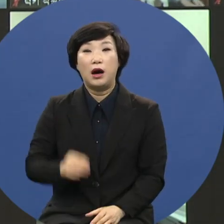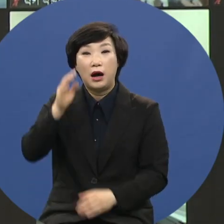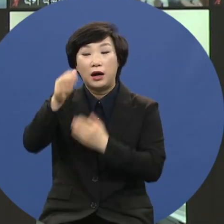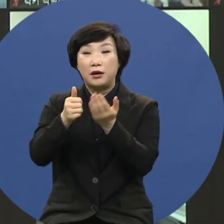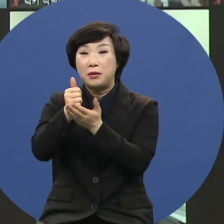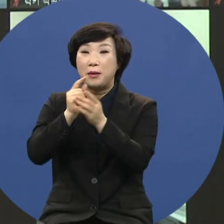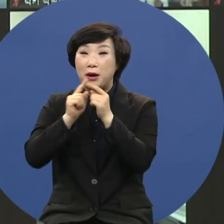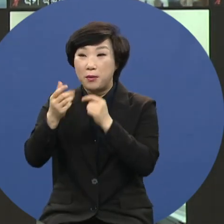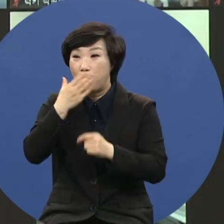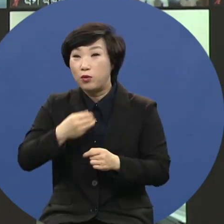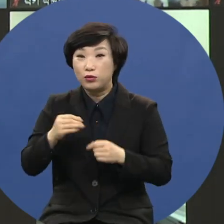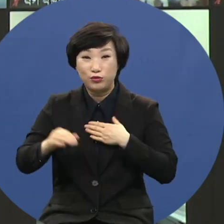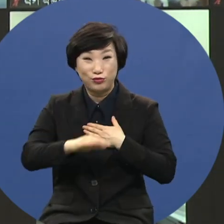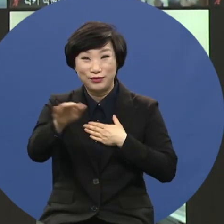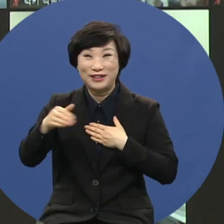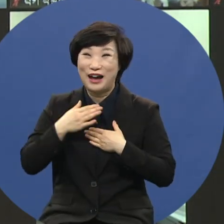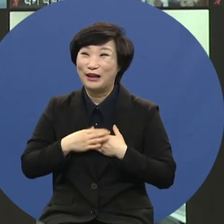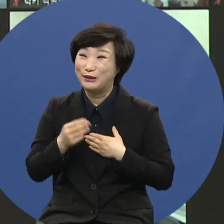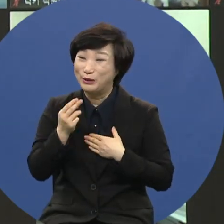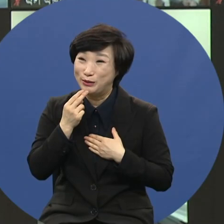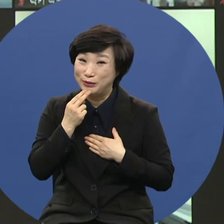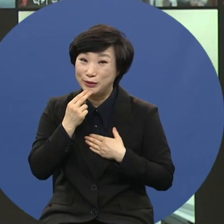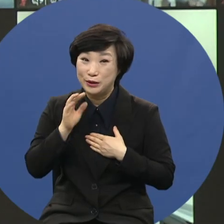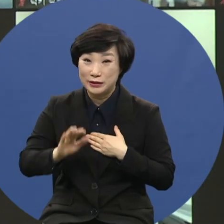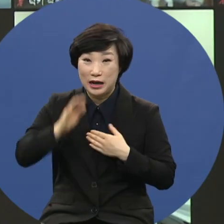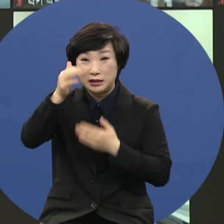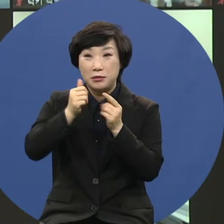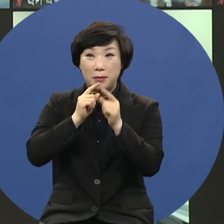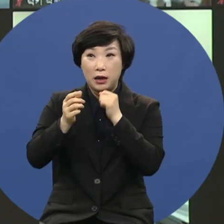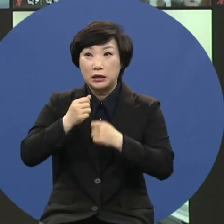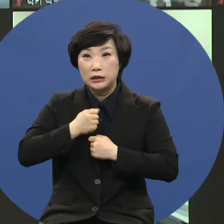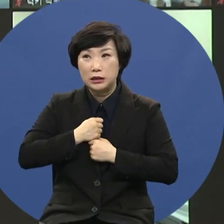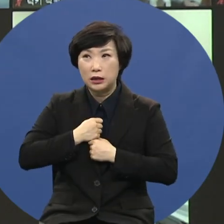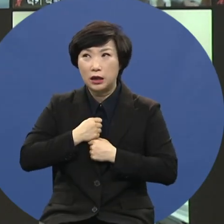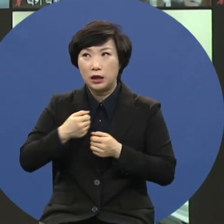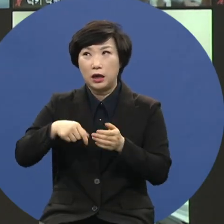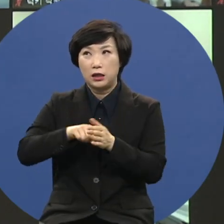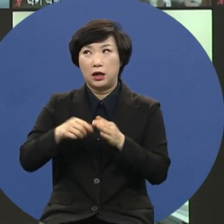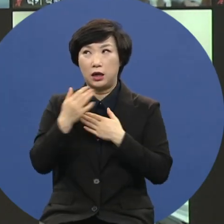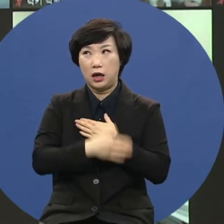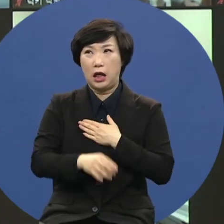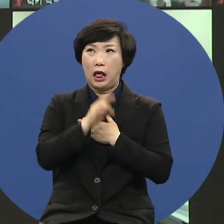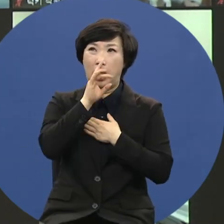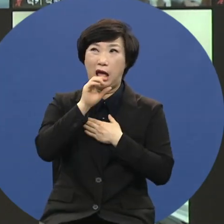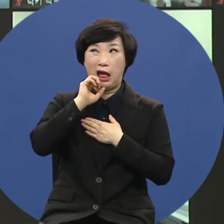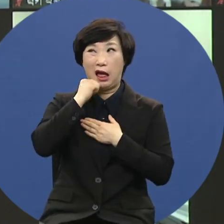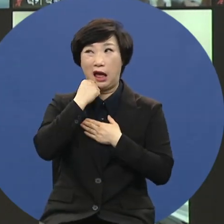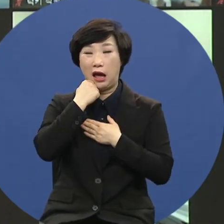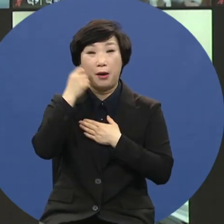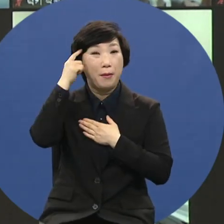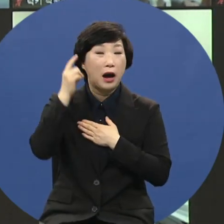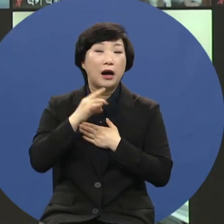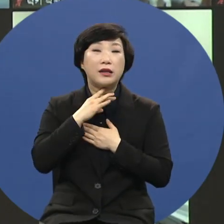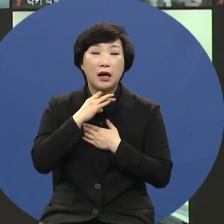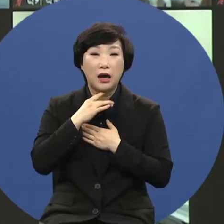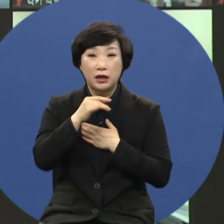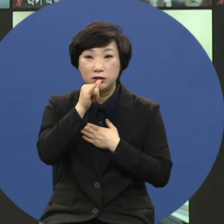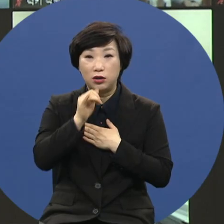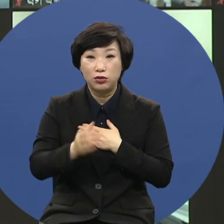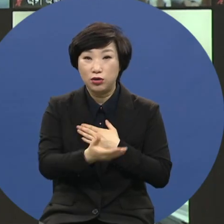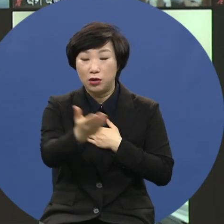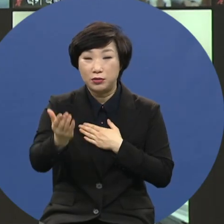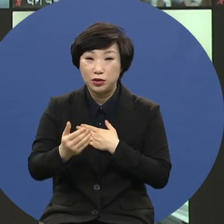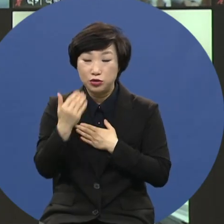있는 복은 안 보고 그 말씀을 지키려니 육신이 힘든 것만 생각하니까